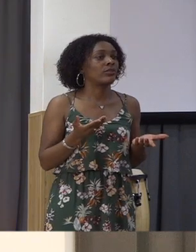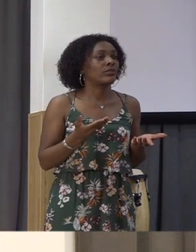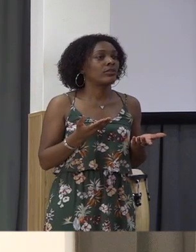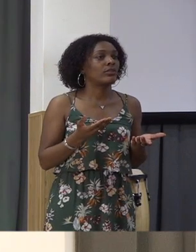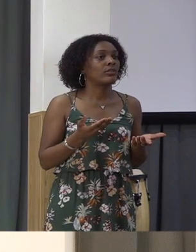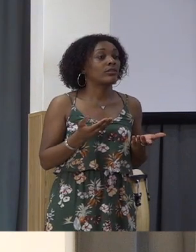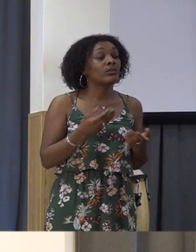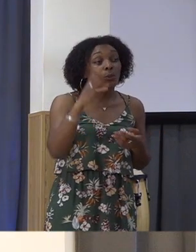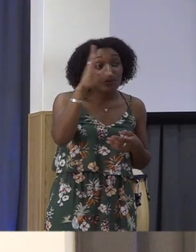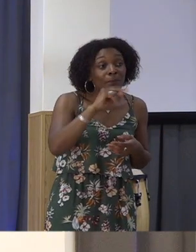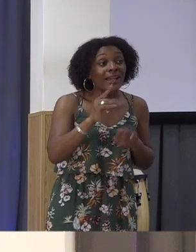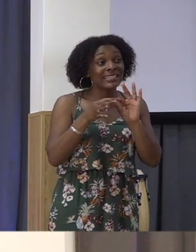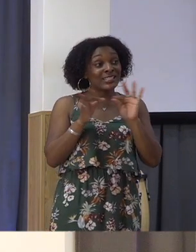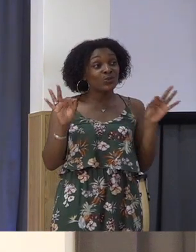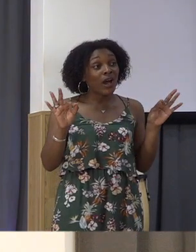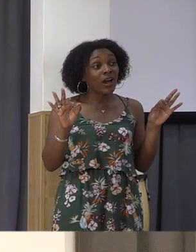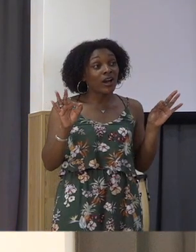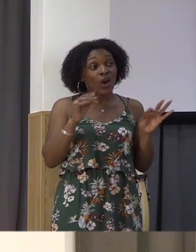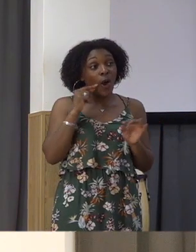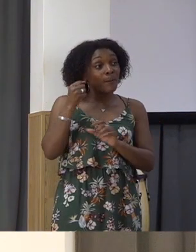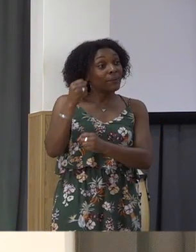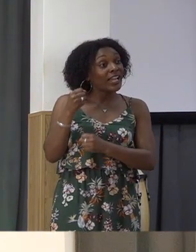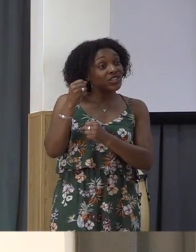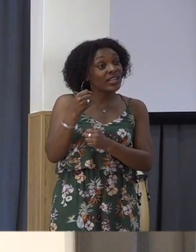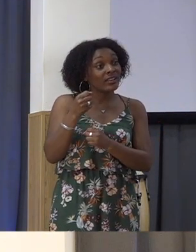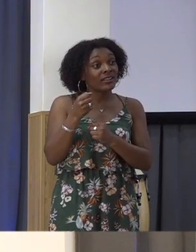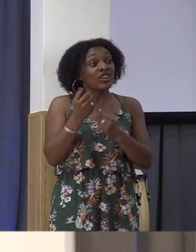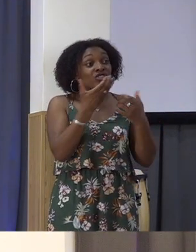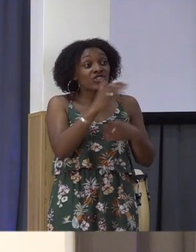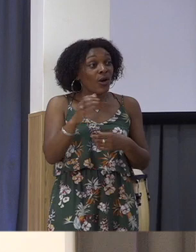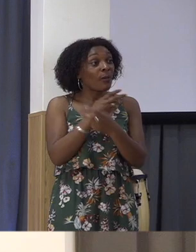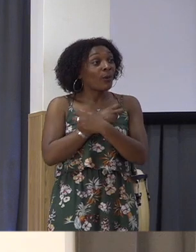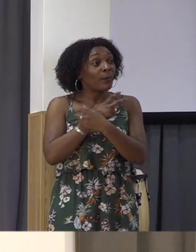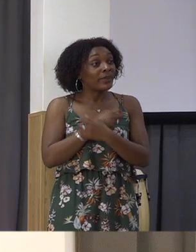vers la brebis qui était égarée, celle qui était en difficulté.